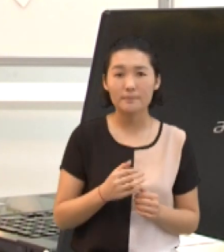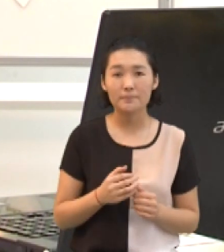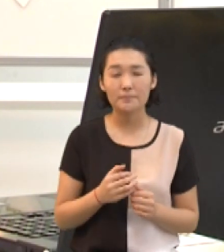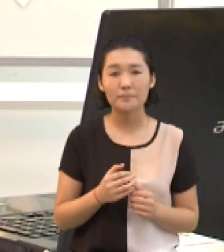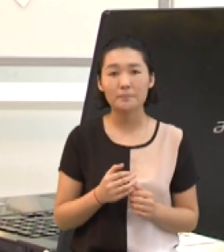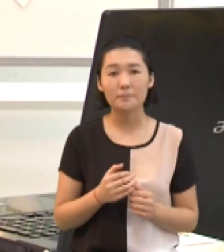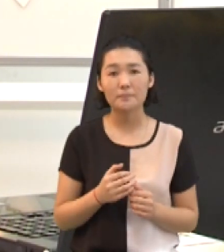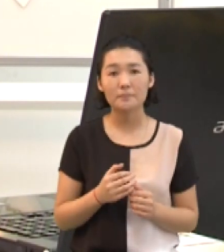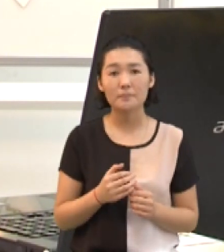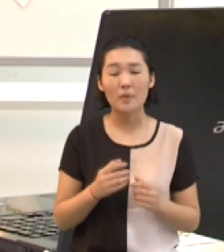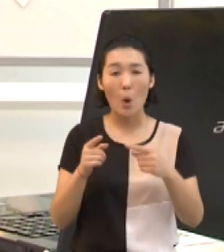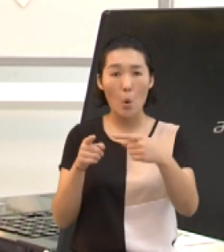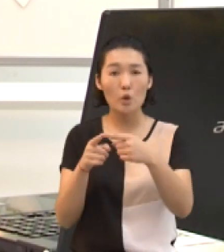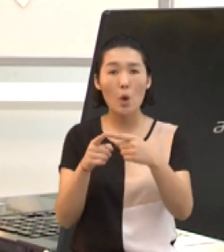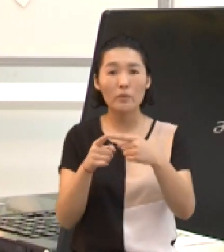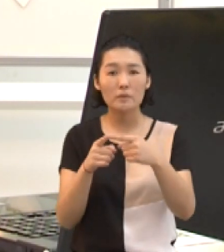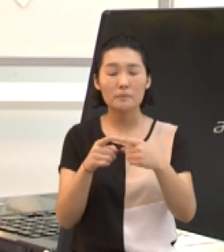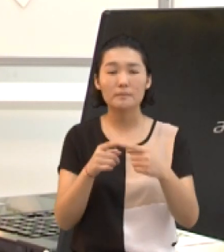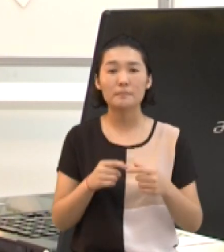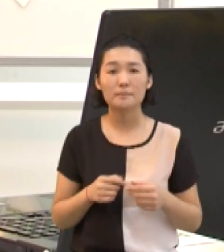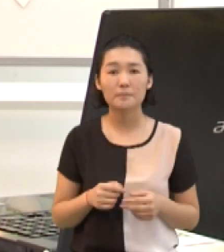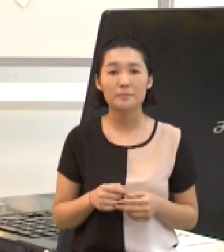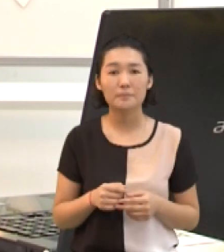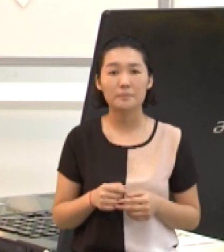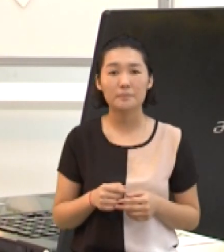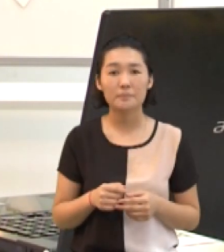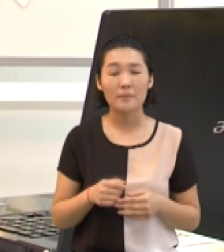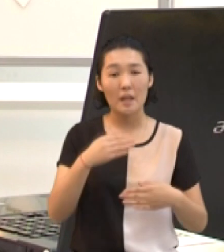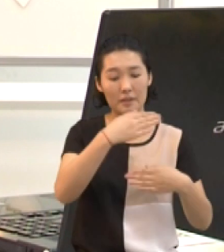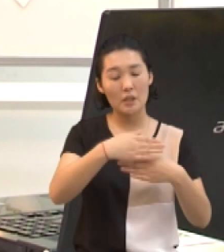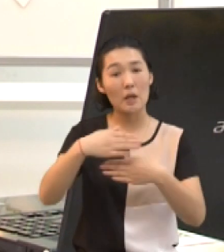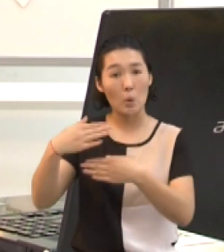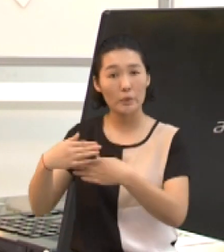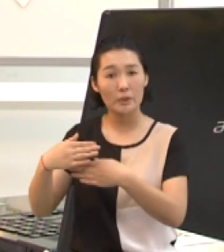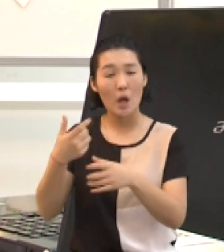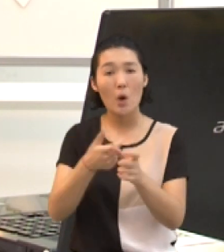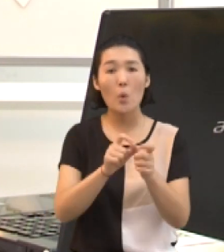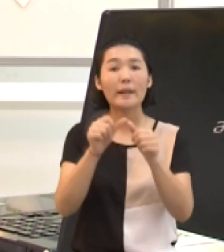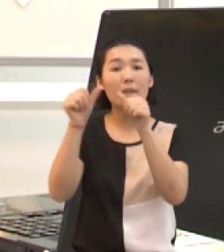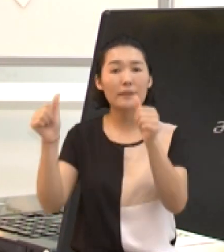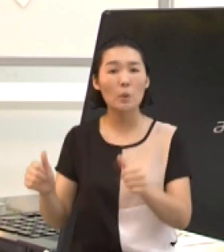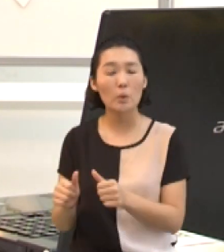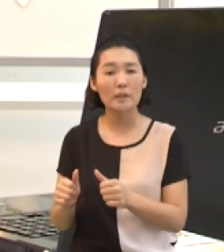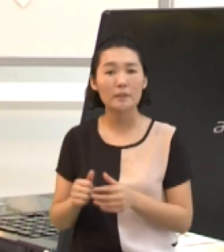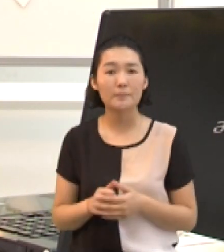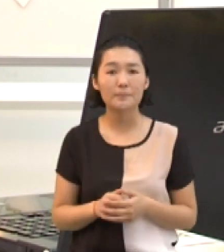углов и сторон у этой фигуры?